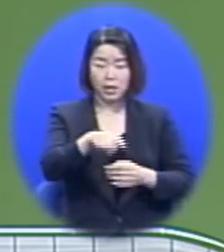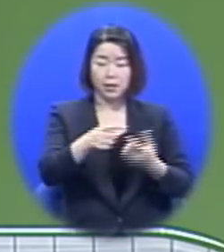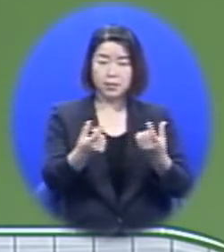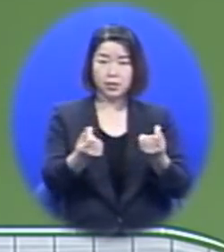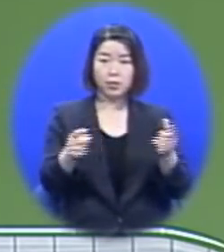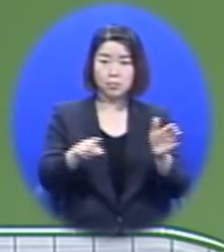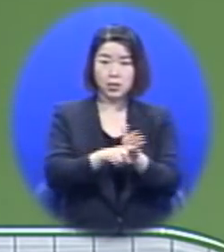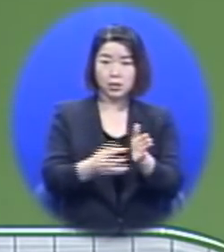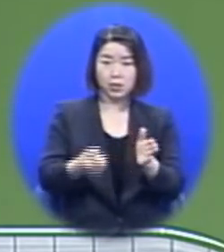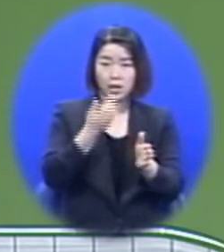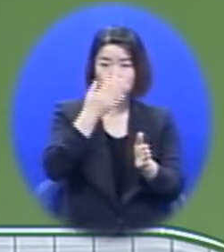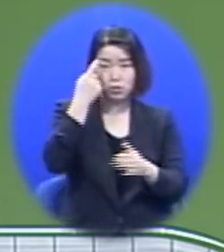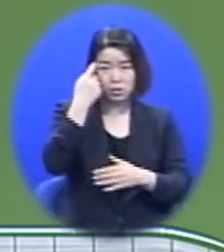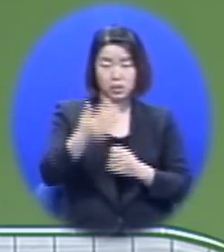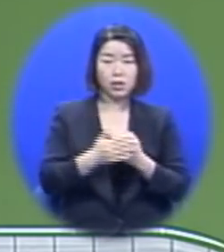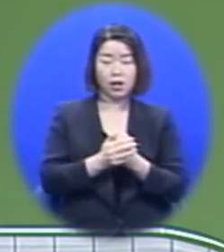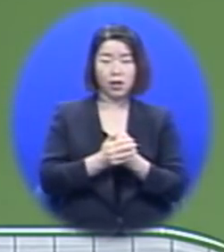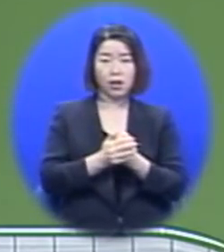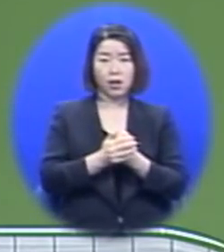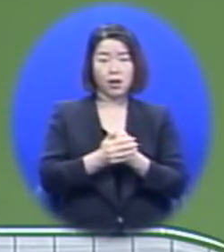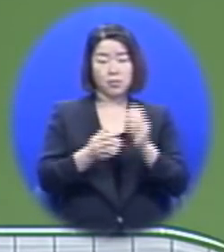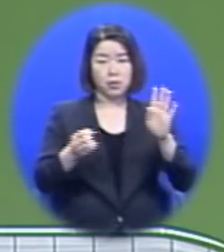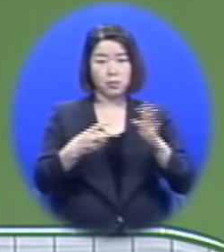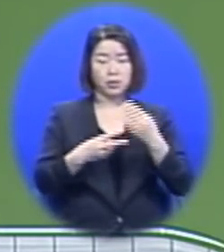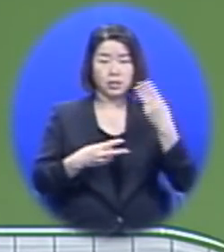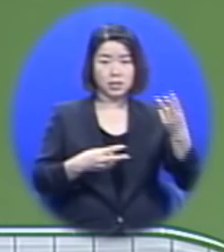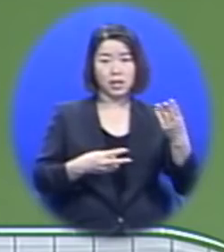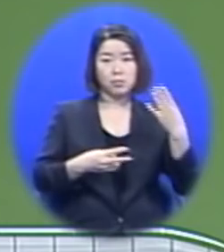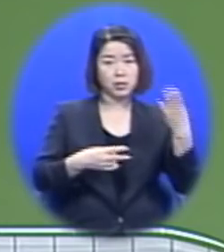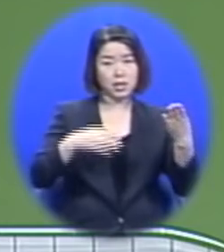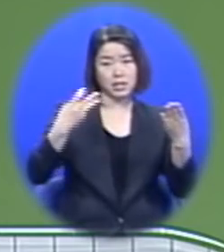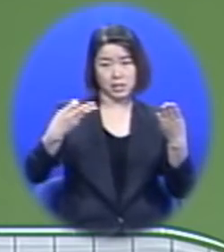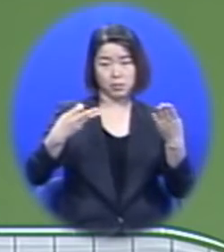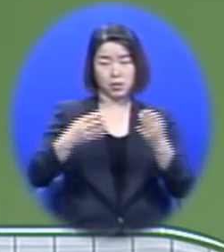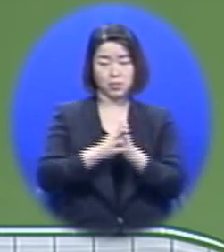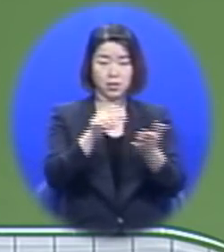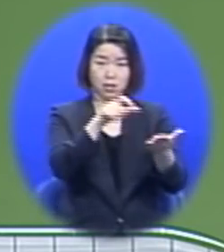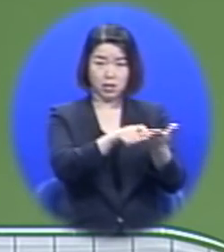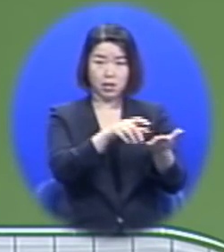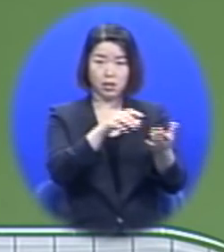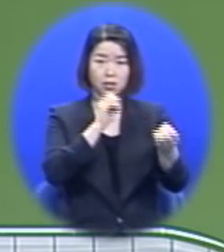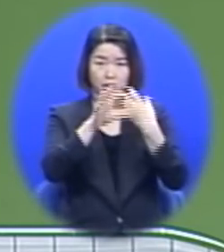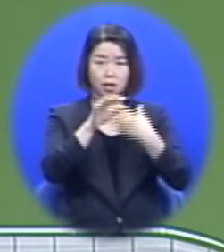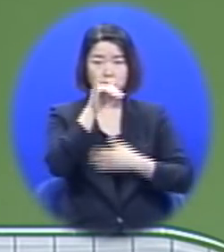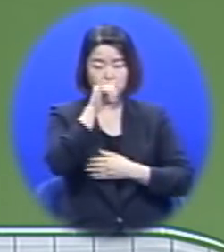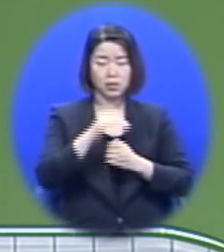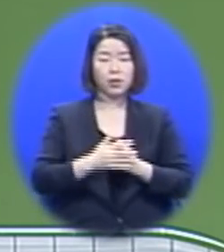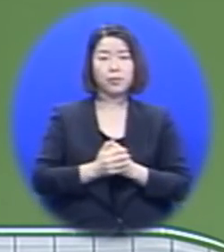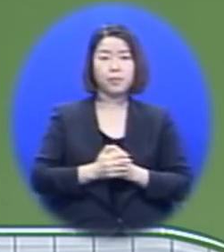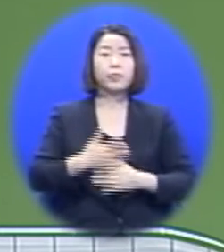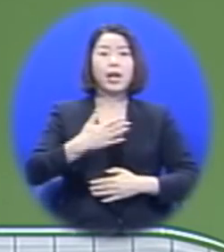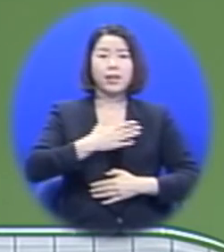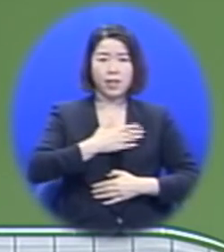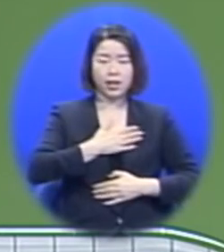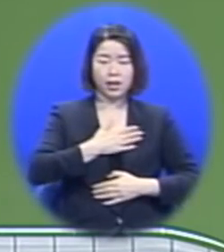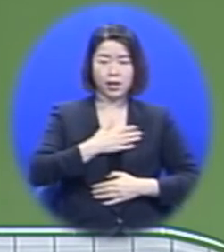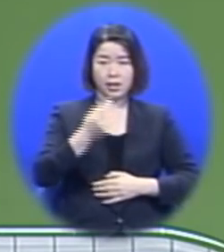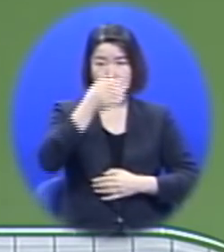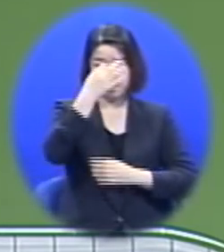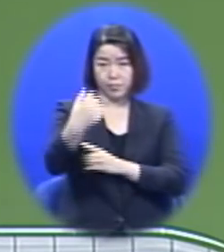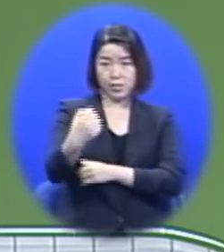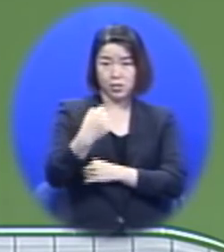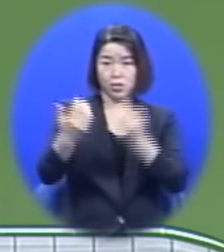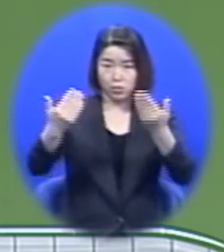수 있나요? 빌립보서 4장 13절에 사도 바울이 그 답을 제시해 주고 있습니다. 내게 능력 주시는